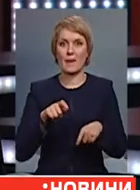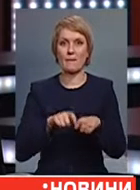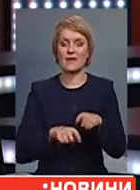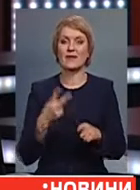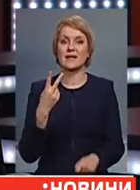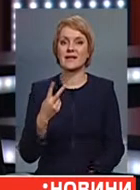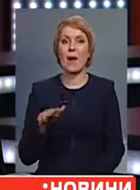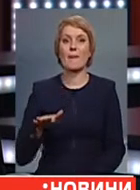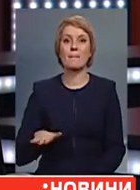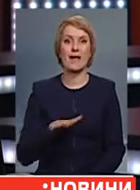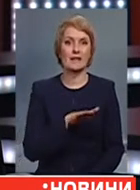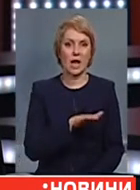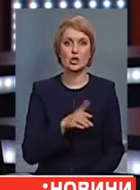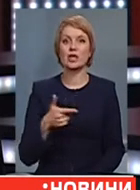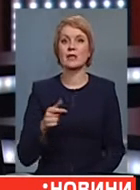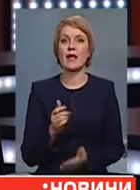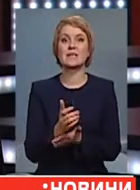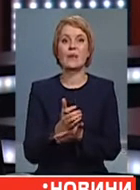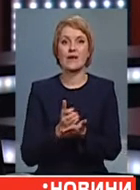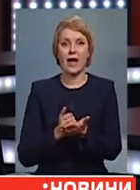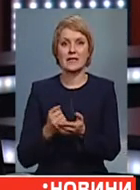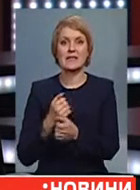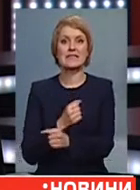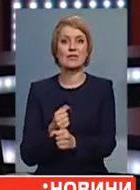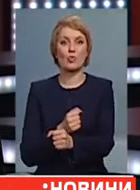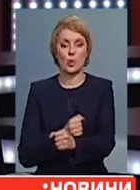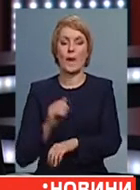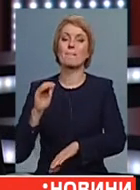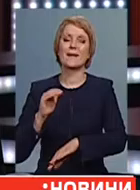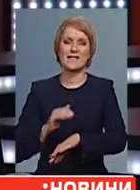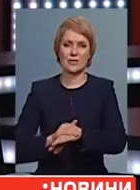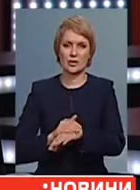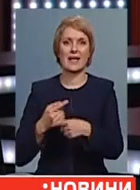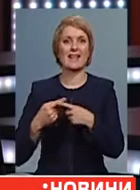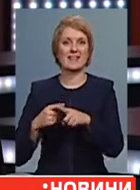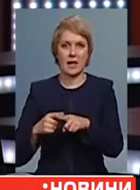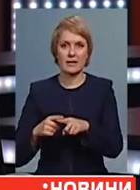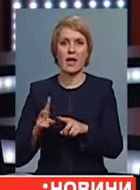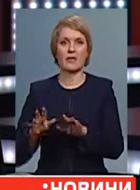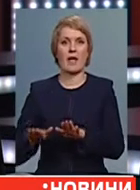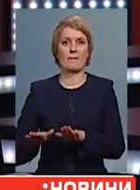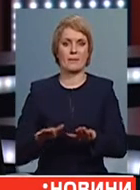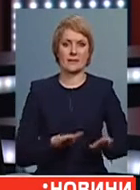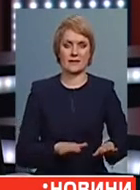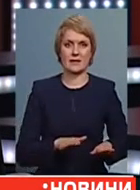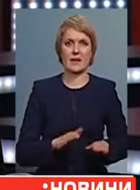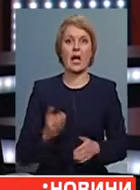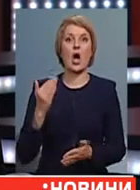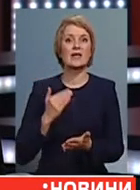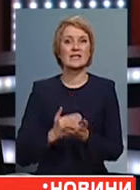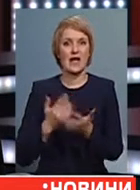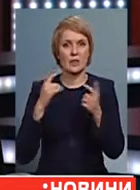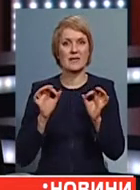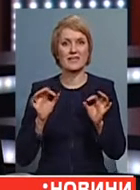де зберігається озброєння. Пересвідчилися, техніка на місці. За останніми зведеннями з передової, увечері бойовики обстрілювали